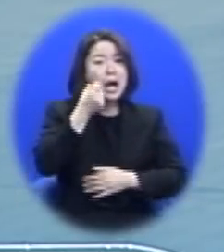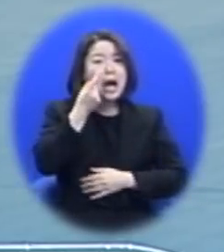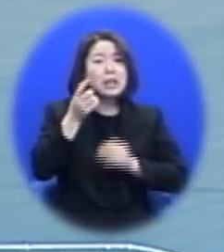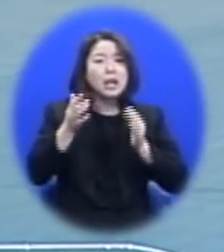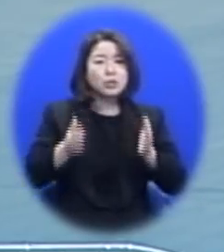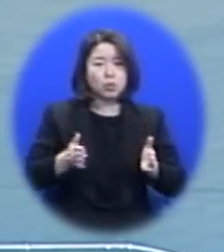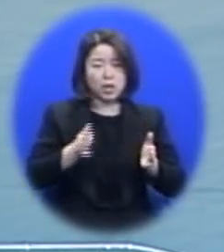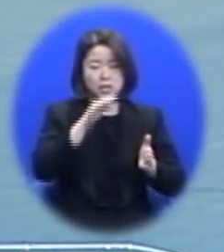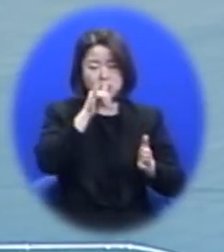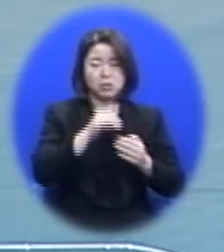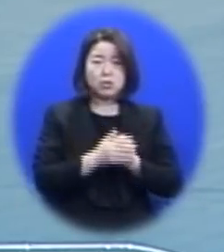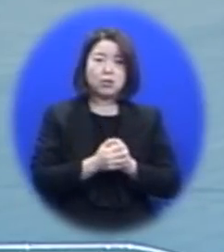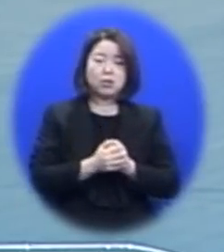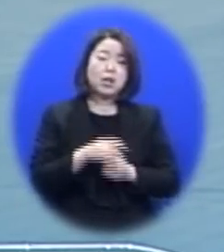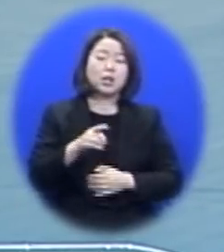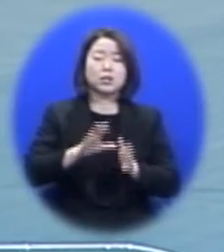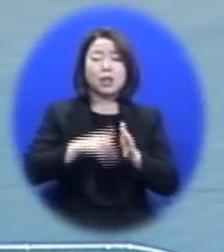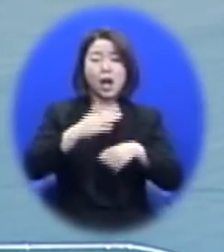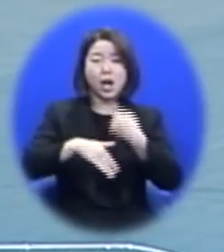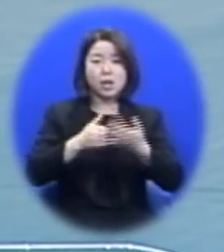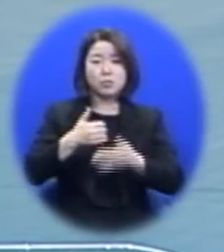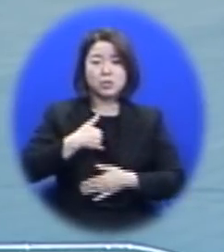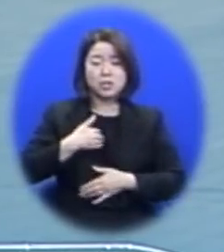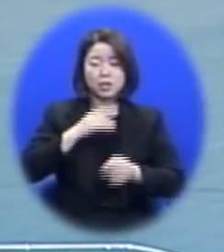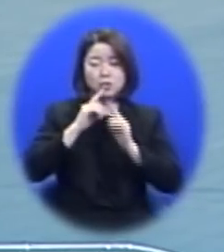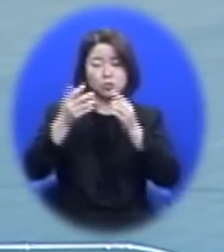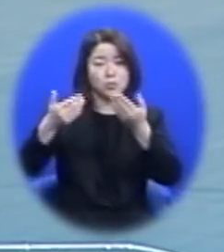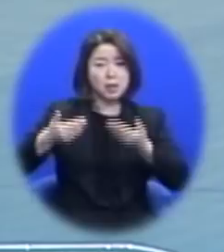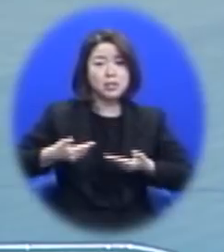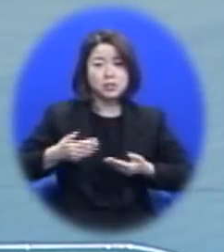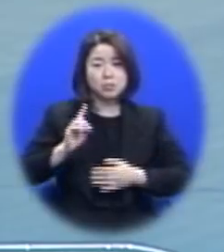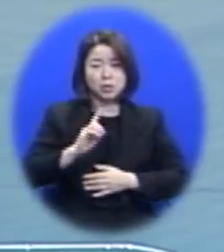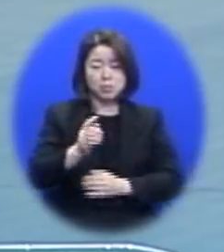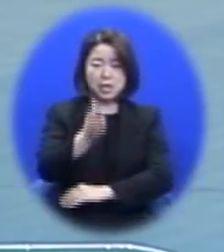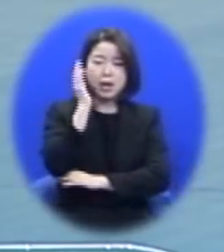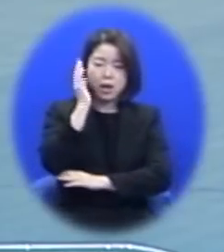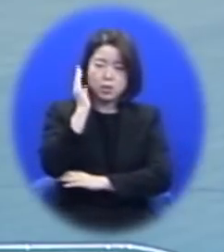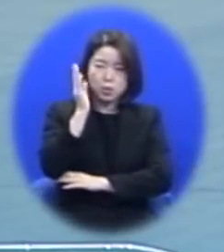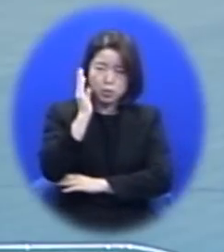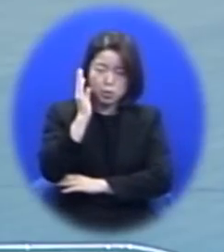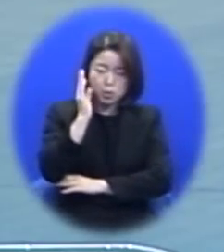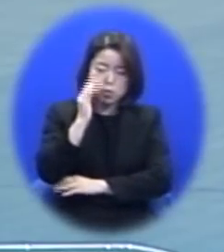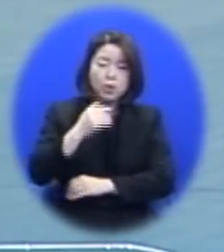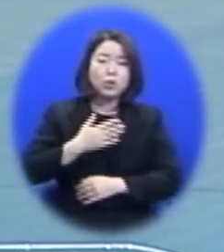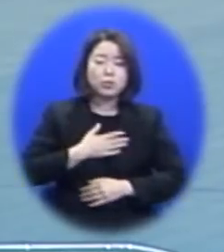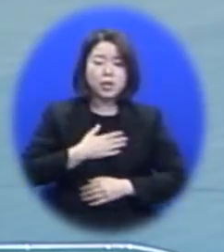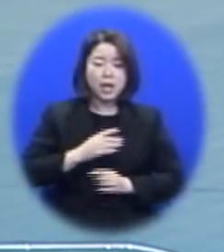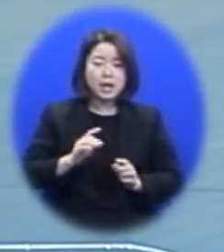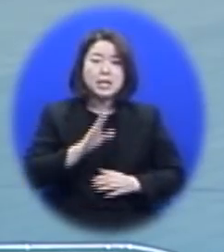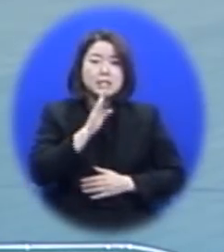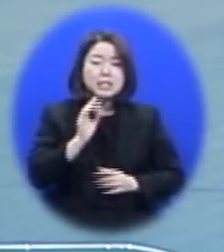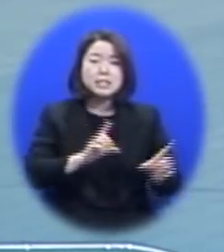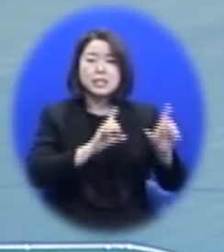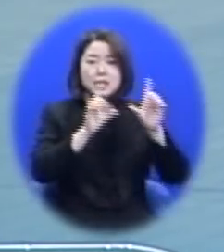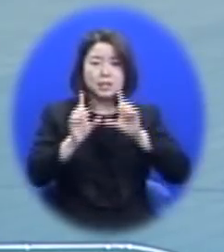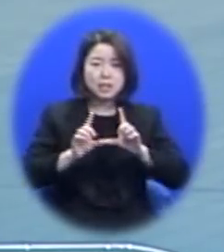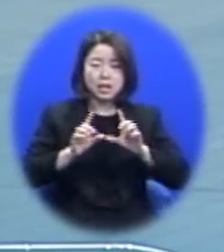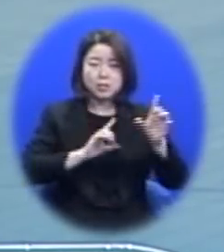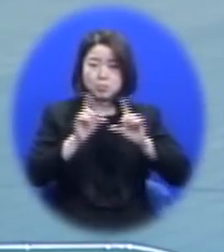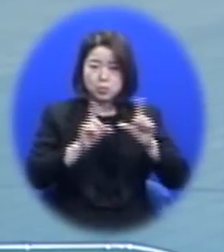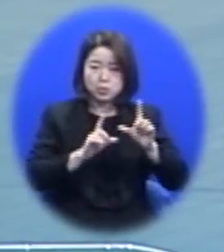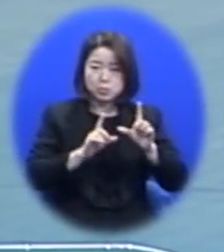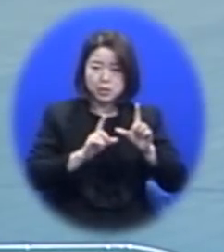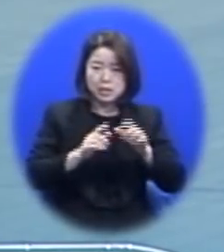됐습니다. 그때 하나님께서 제게 주신 말씀이 설교하는 것과 실제로 사는 것 사이에 조그만 틈이 생기는 것도